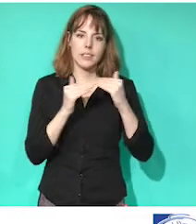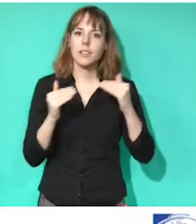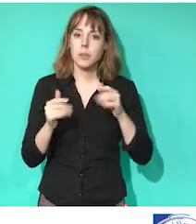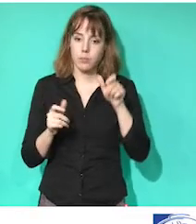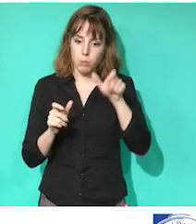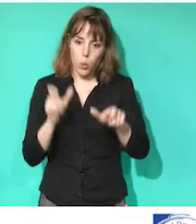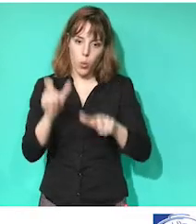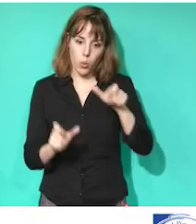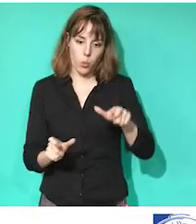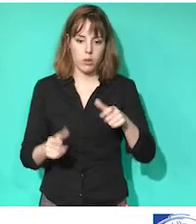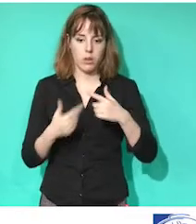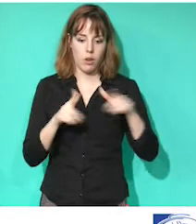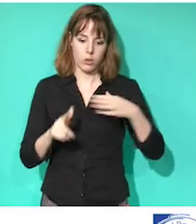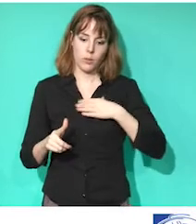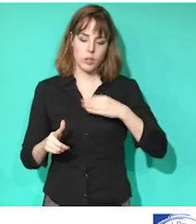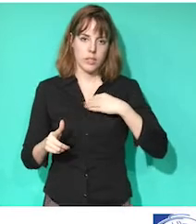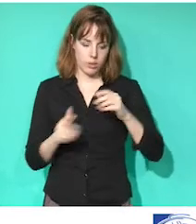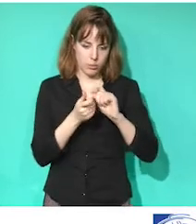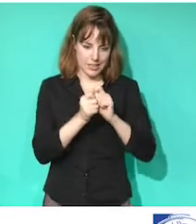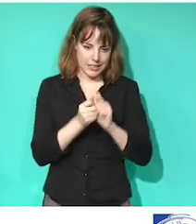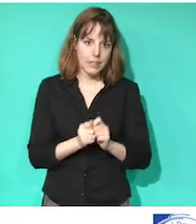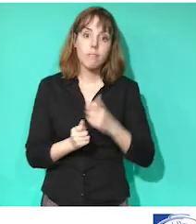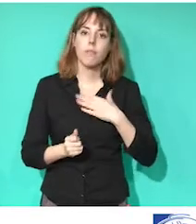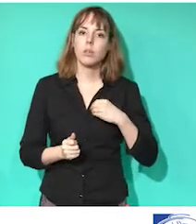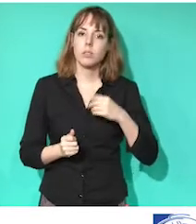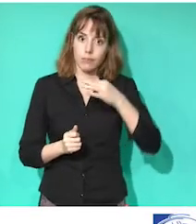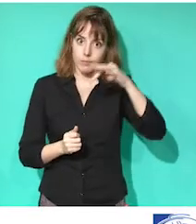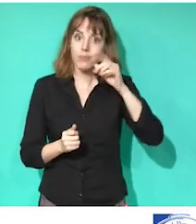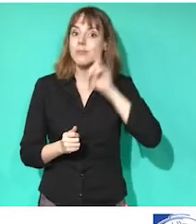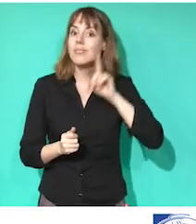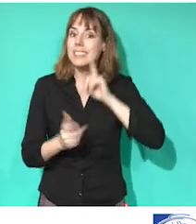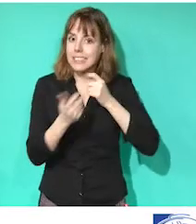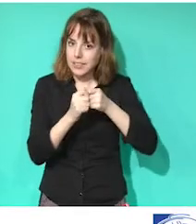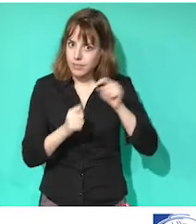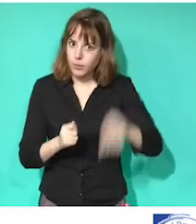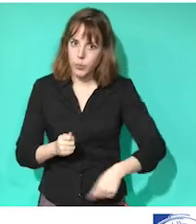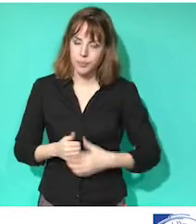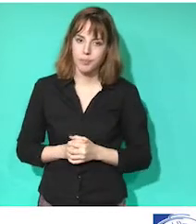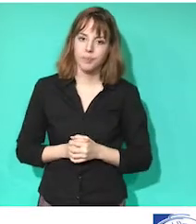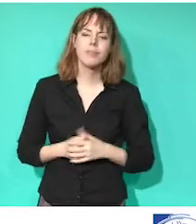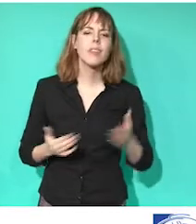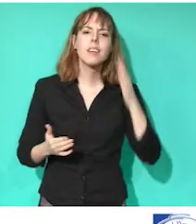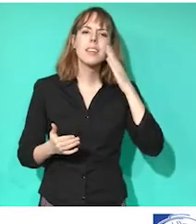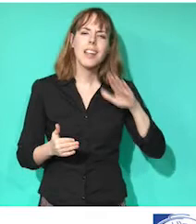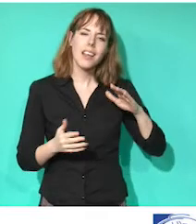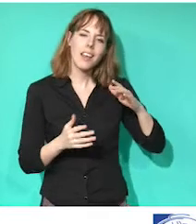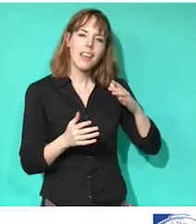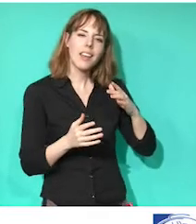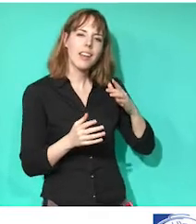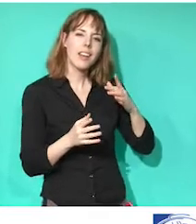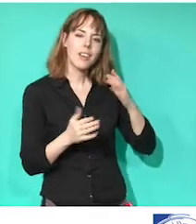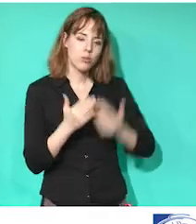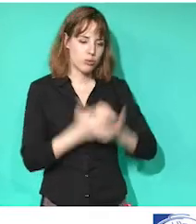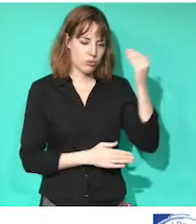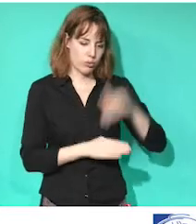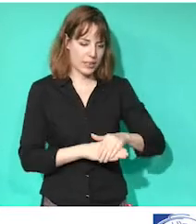mots. L'atelier aussi a mis en lumière l'importance du matrimoine, parce que vous savez que toujours au mois de septembre, on a les journées du patrimoine,